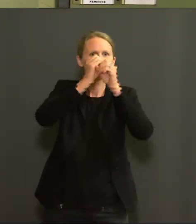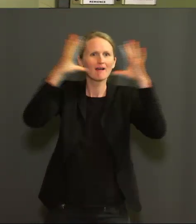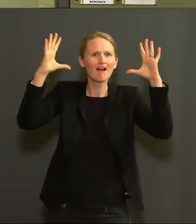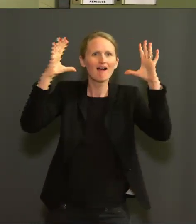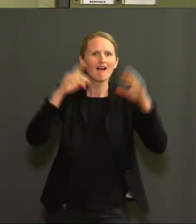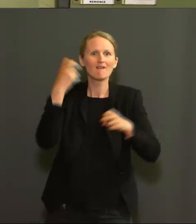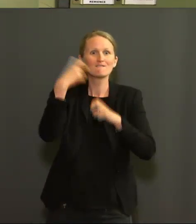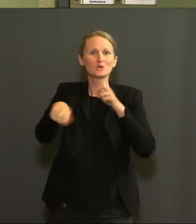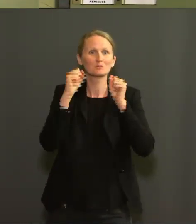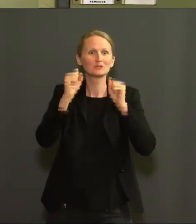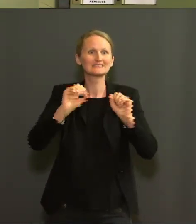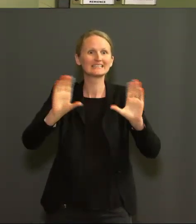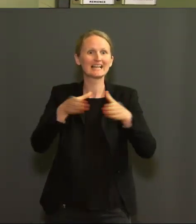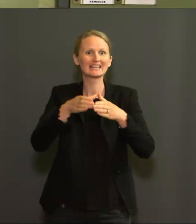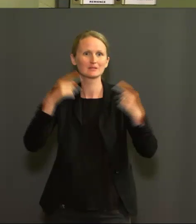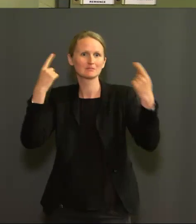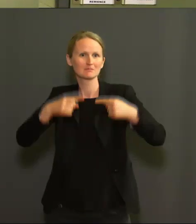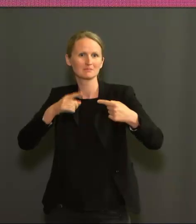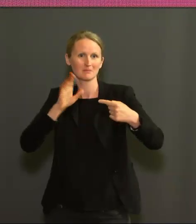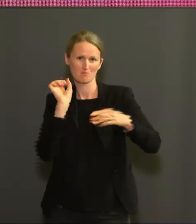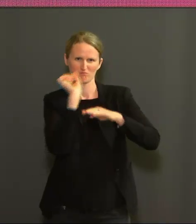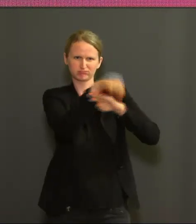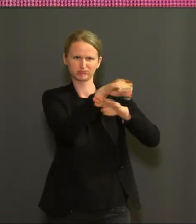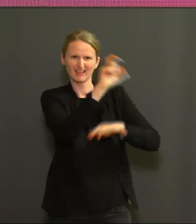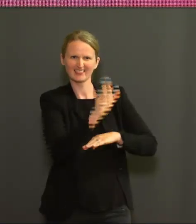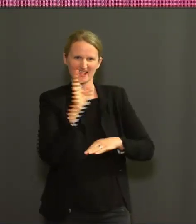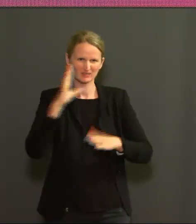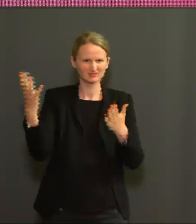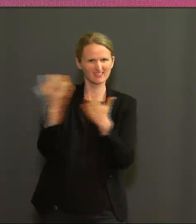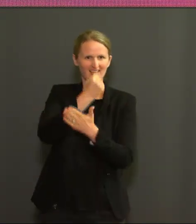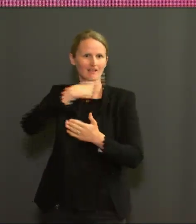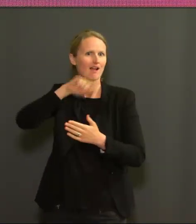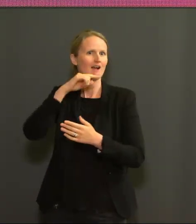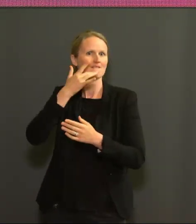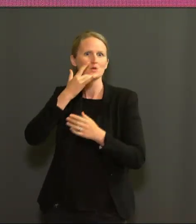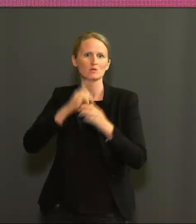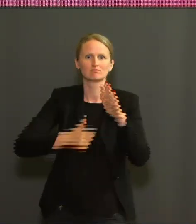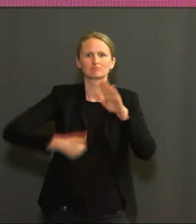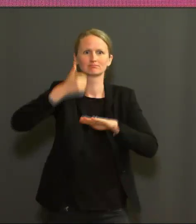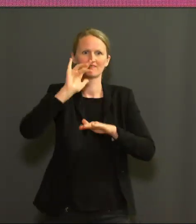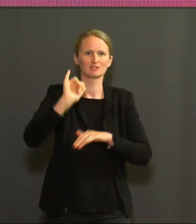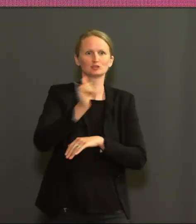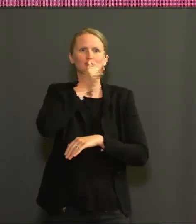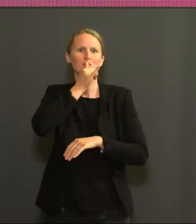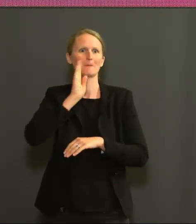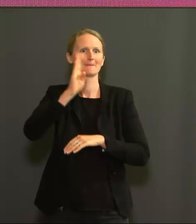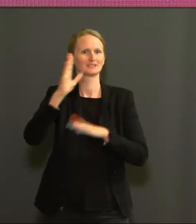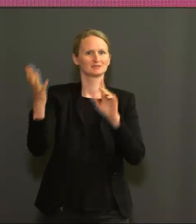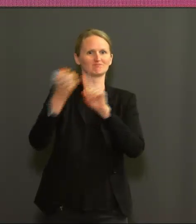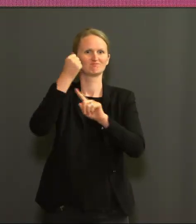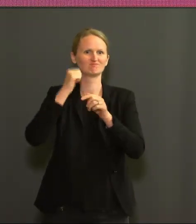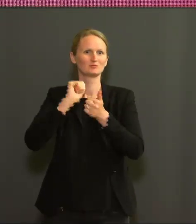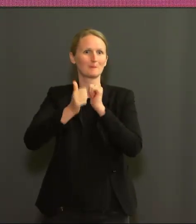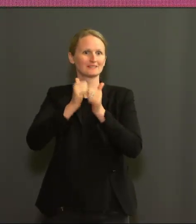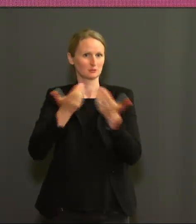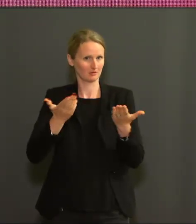la Coupe du championnat d'Europe de football. La campagne de vaccination entre dans sa dernière ligne droite